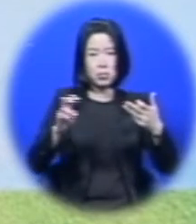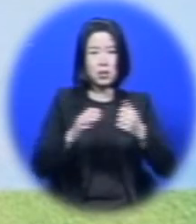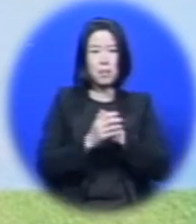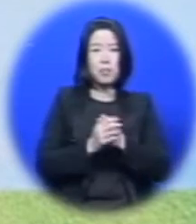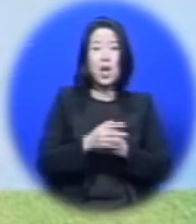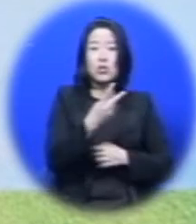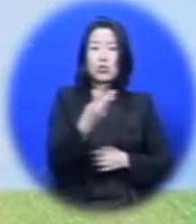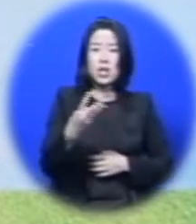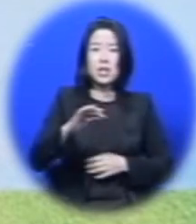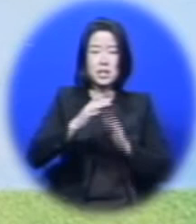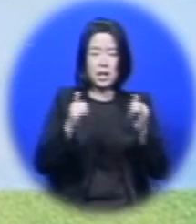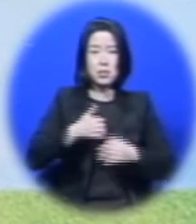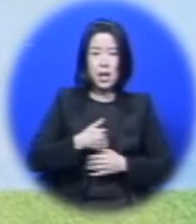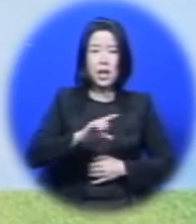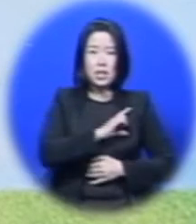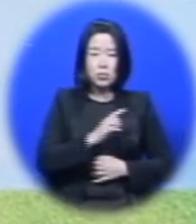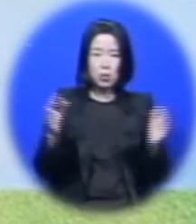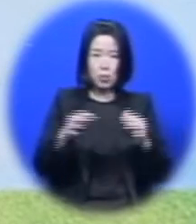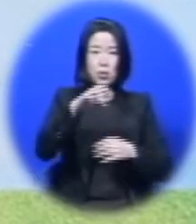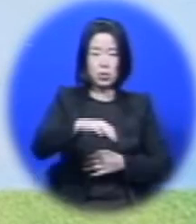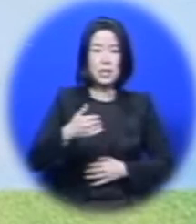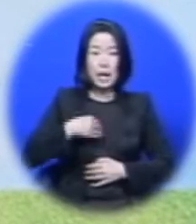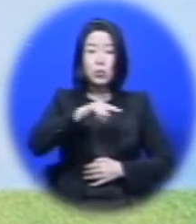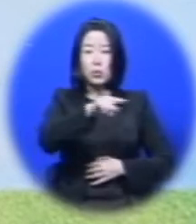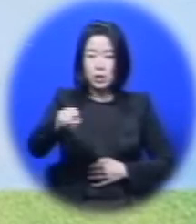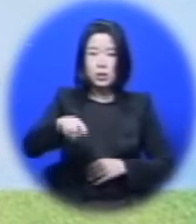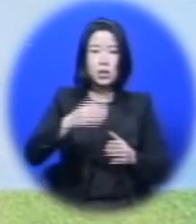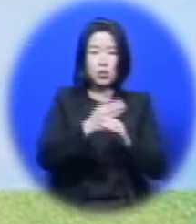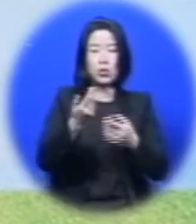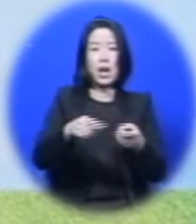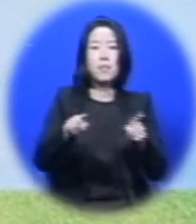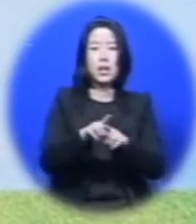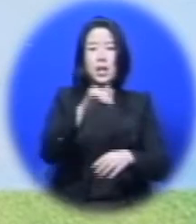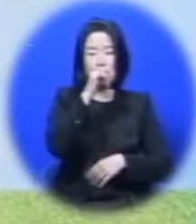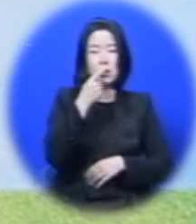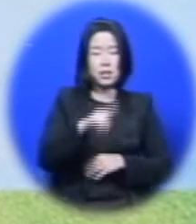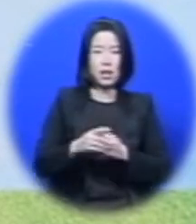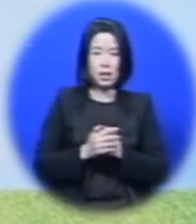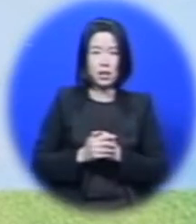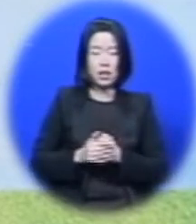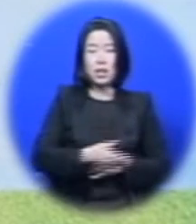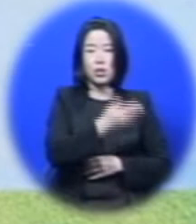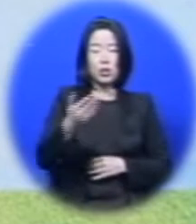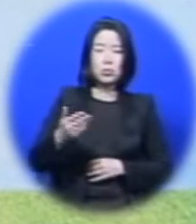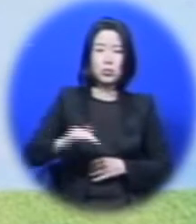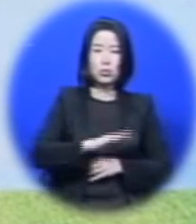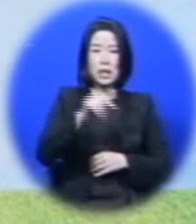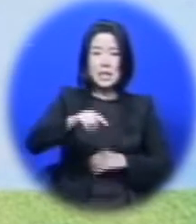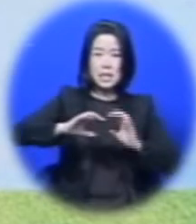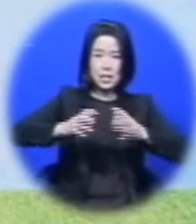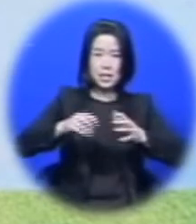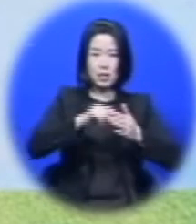내 이름으로 모인 곳에 나도 그들 중에 함께 있느니라고 말씀하셨어요. 여러분, 우리가 이